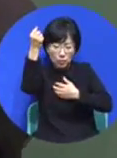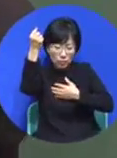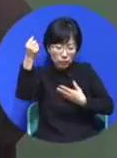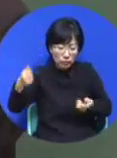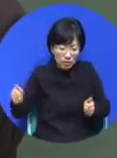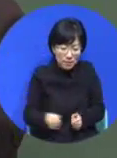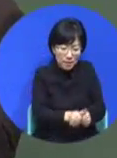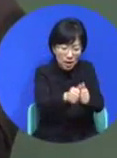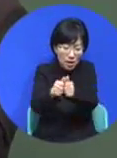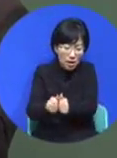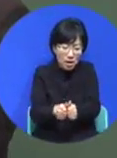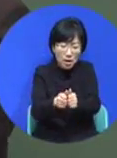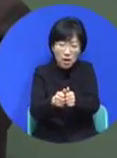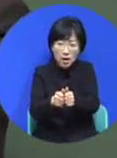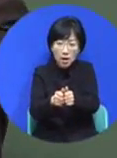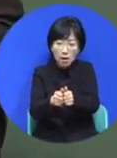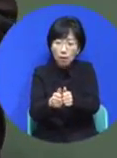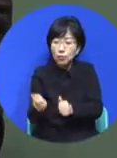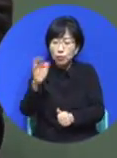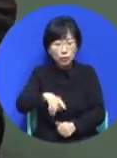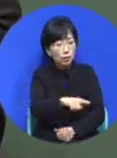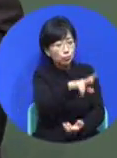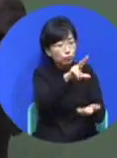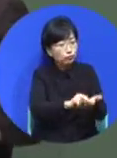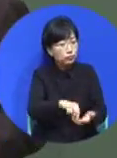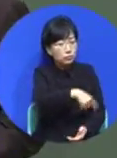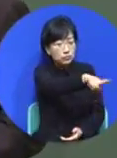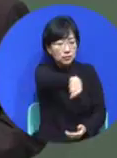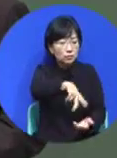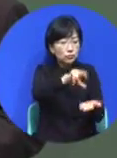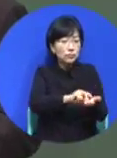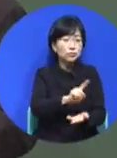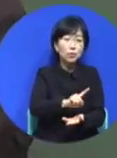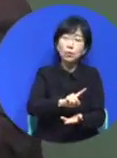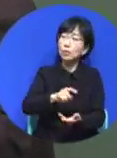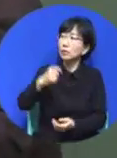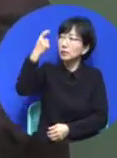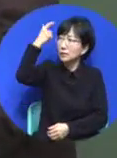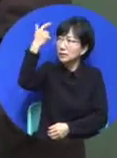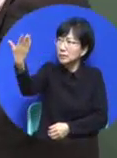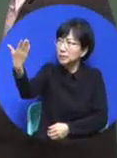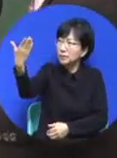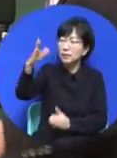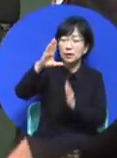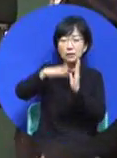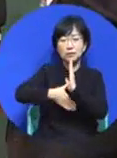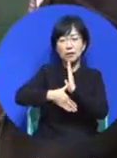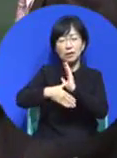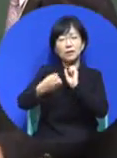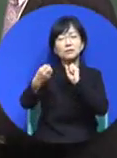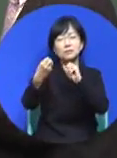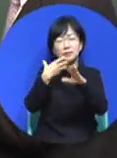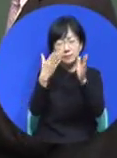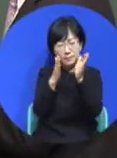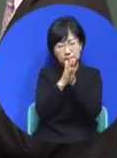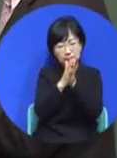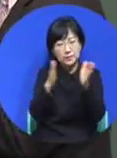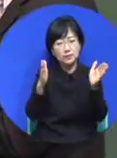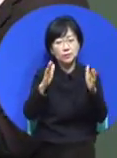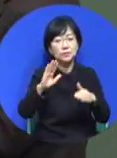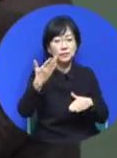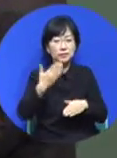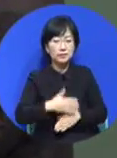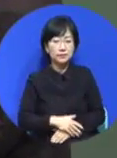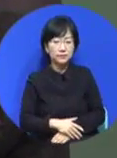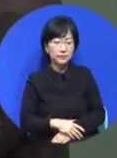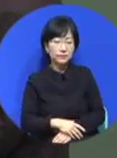뭡니까? 질문했는데도 응답문들이 열려요. God is alive. He's not like you and me. But He works by the Holy Spirit